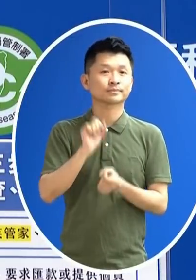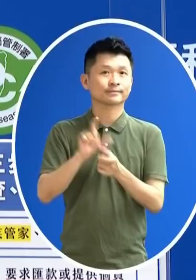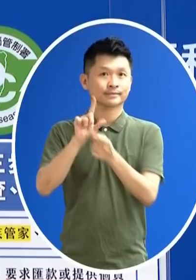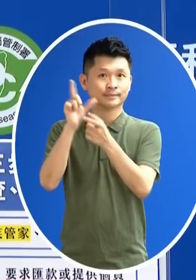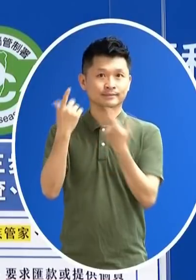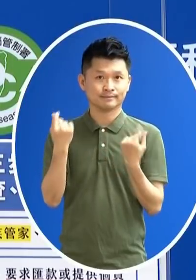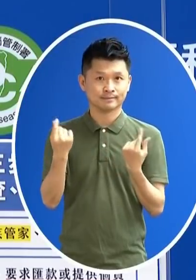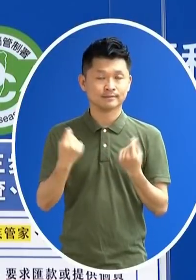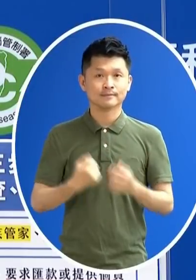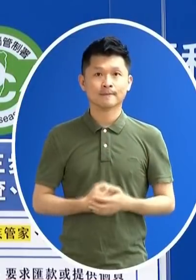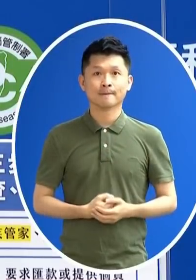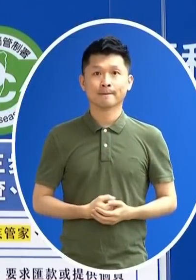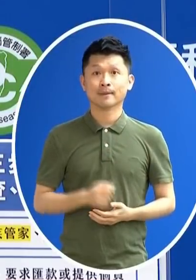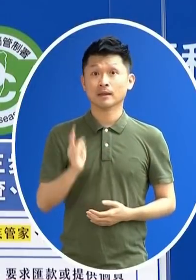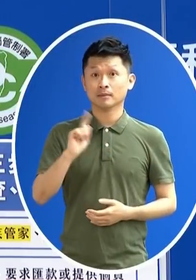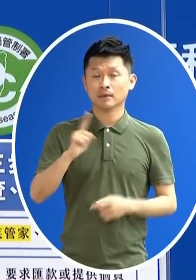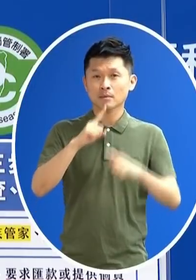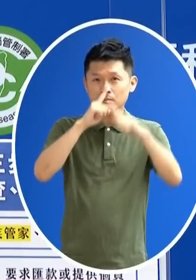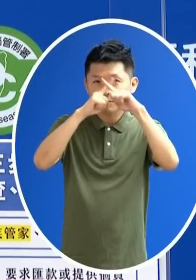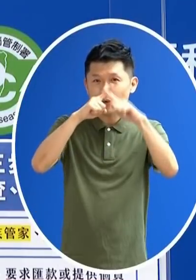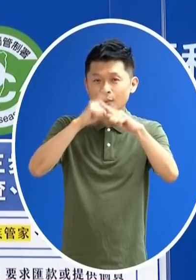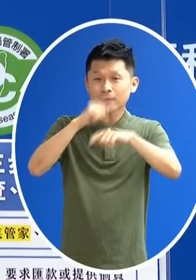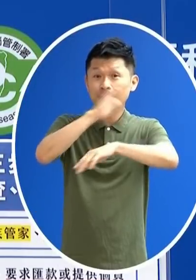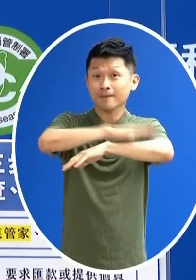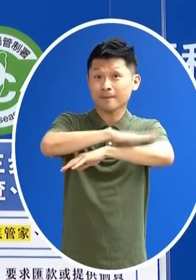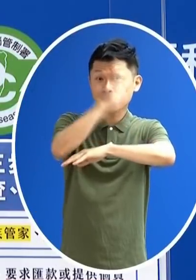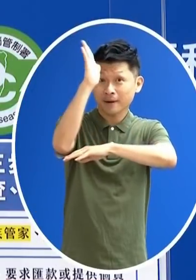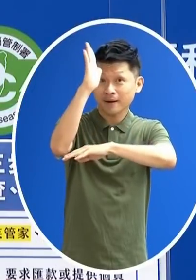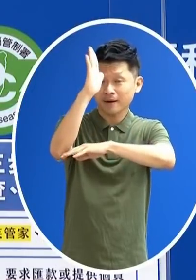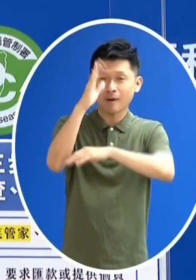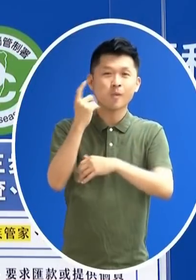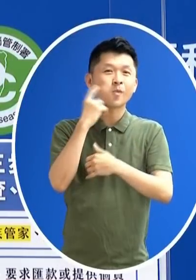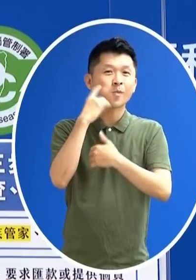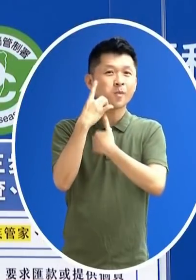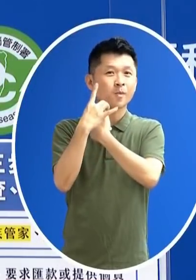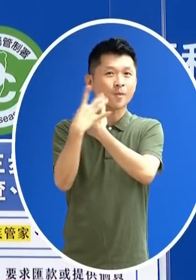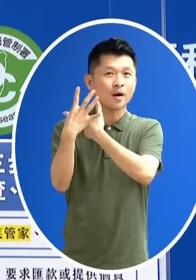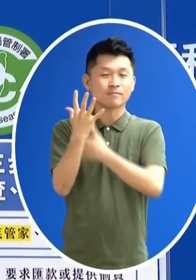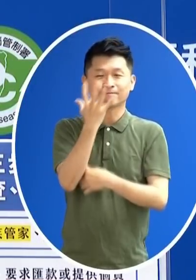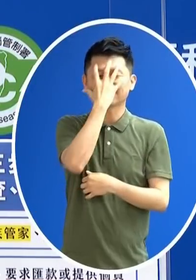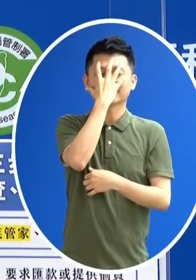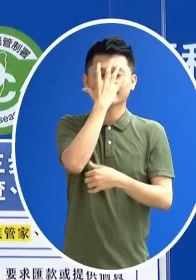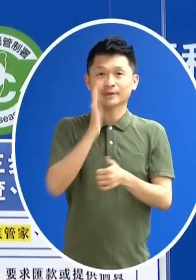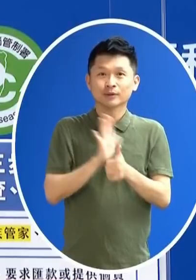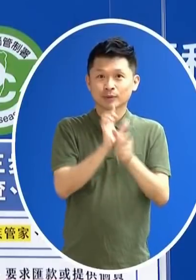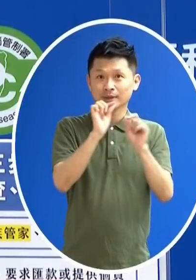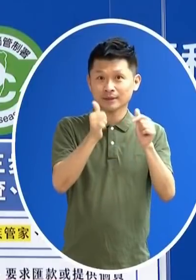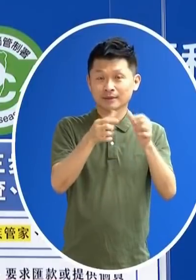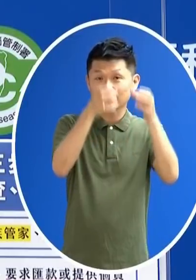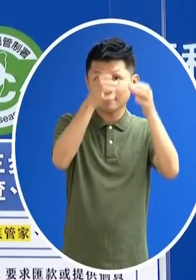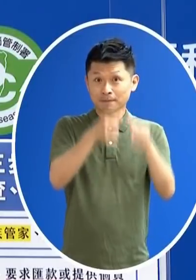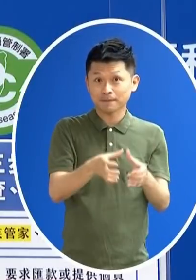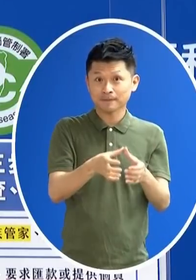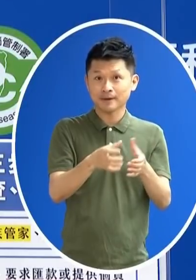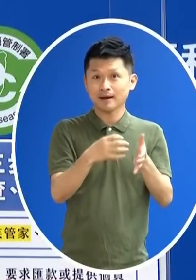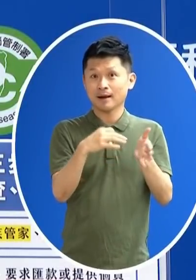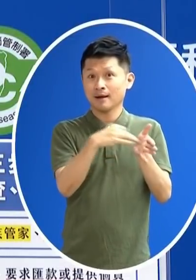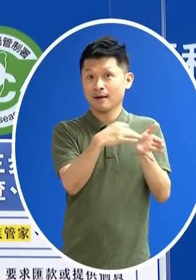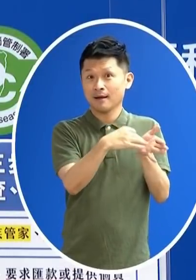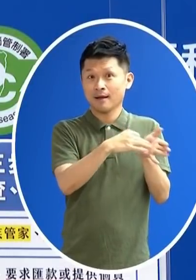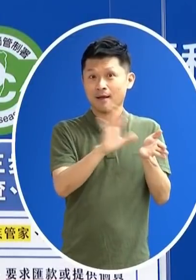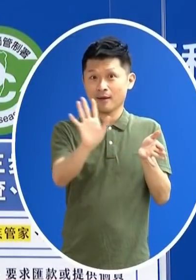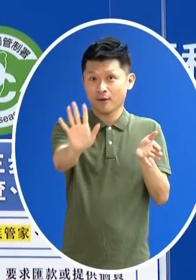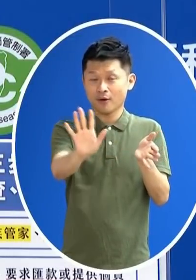用某报的这个名称来假冒，那在推特上来设置账号来推播